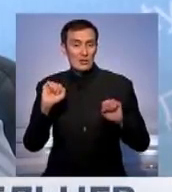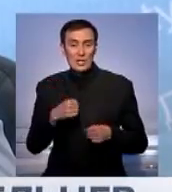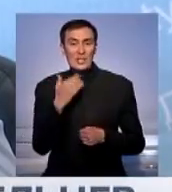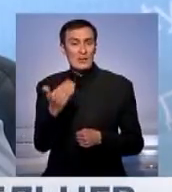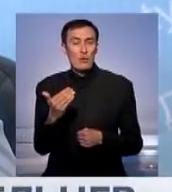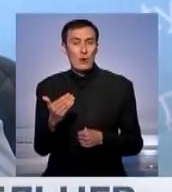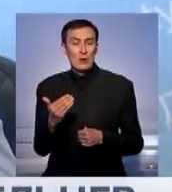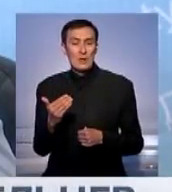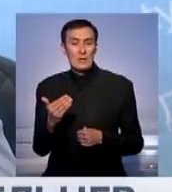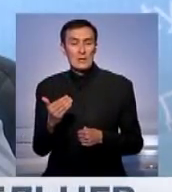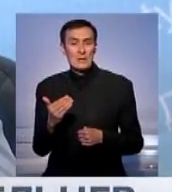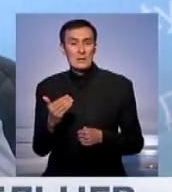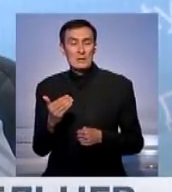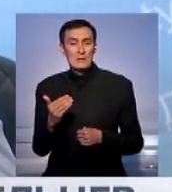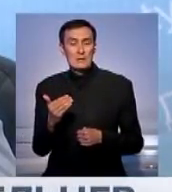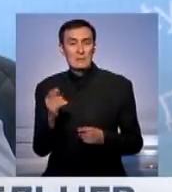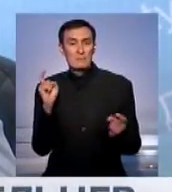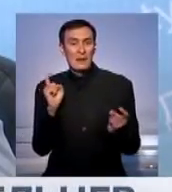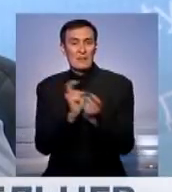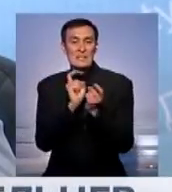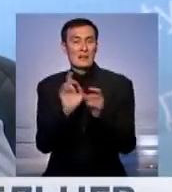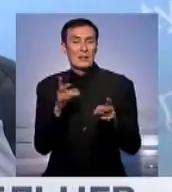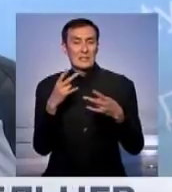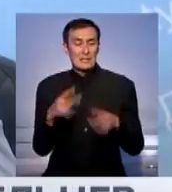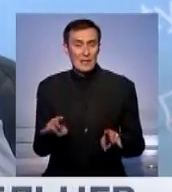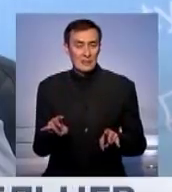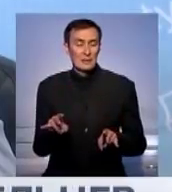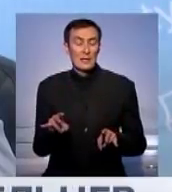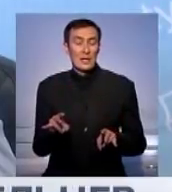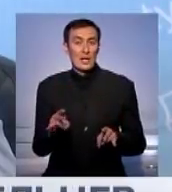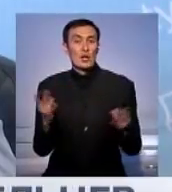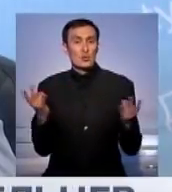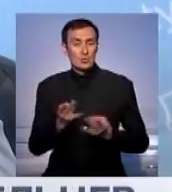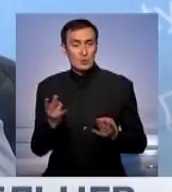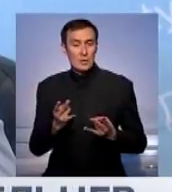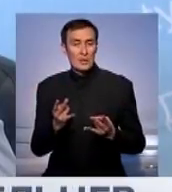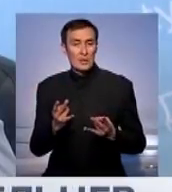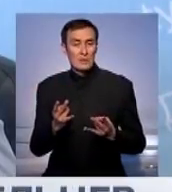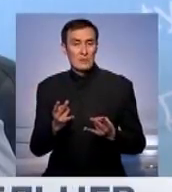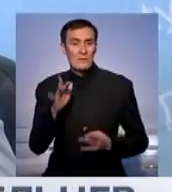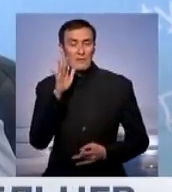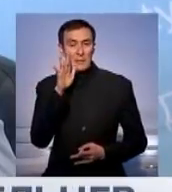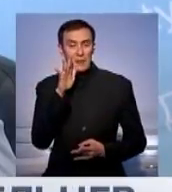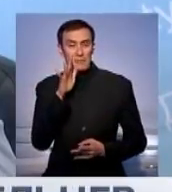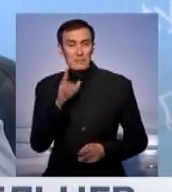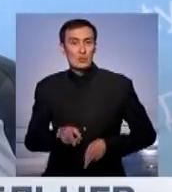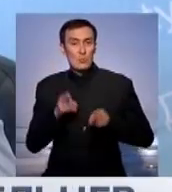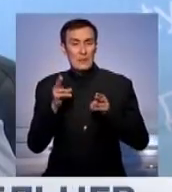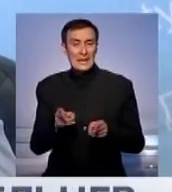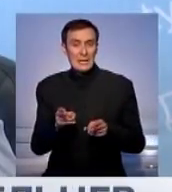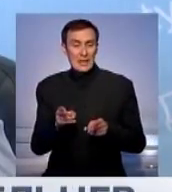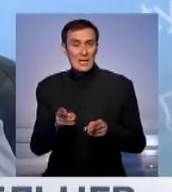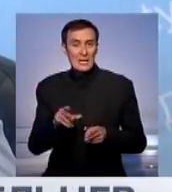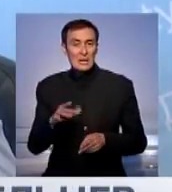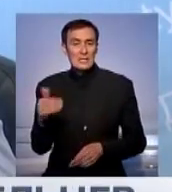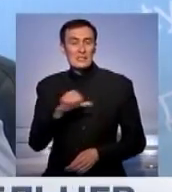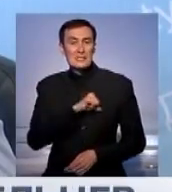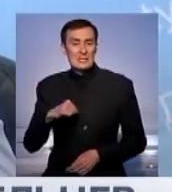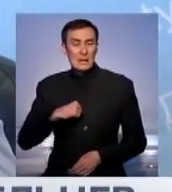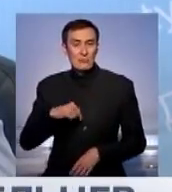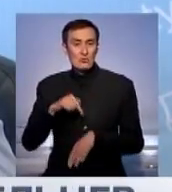нужно его провоцировать на какие-то агрессивные действия. Тем более в момент совершения преступления преступник